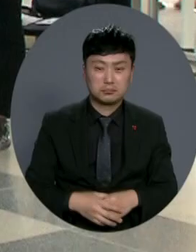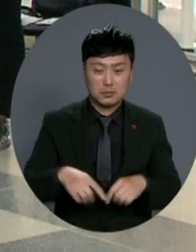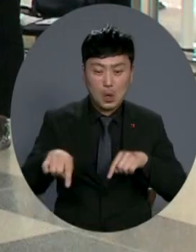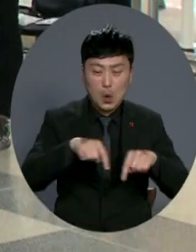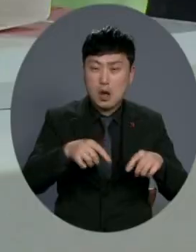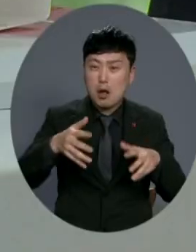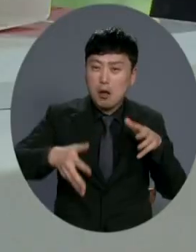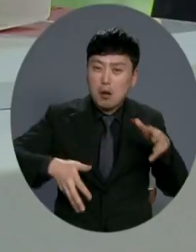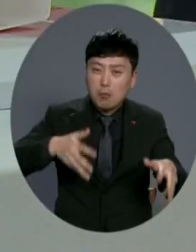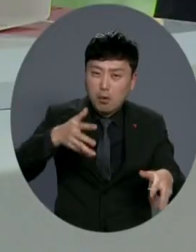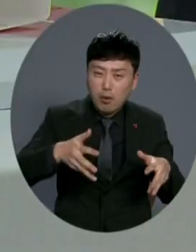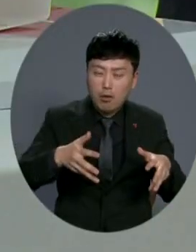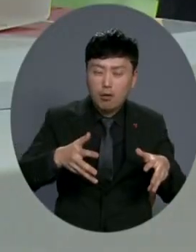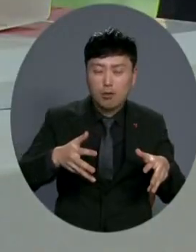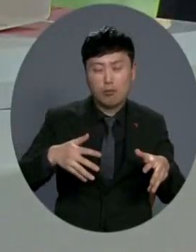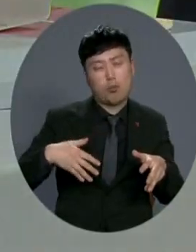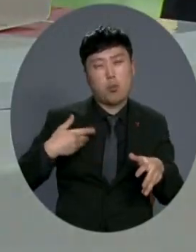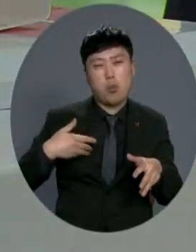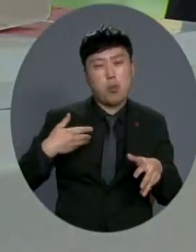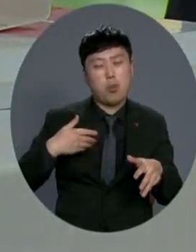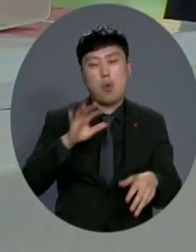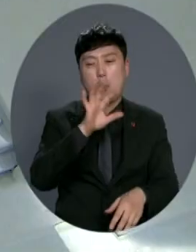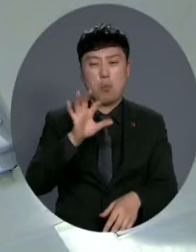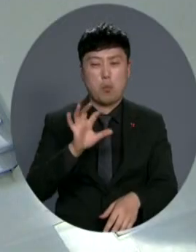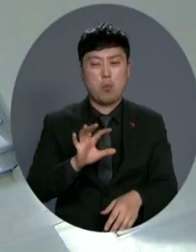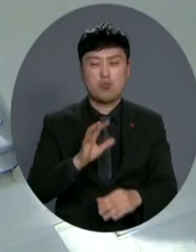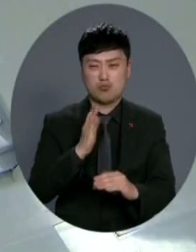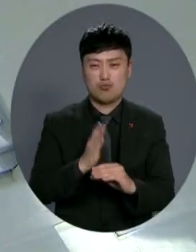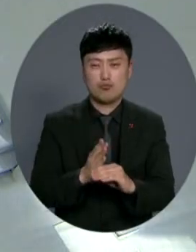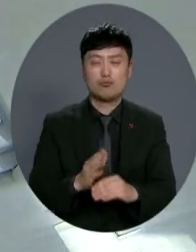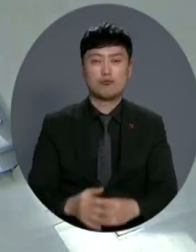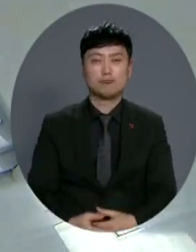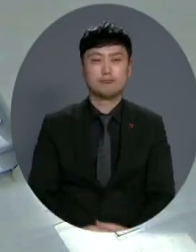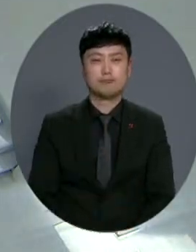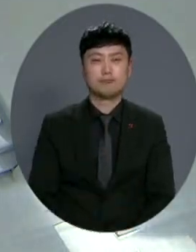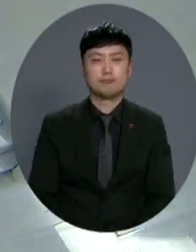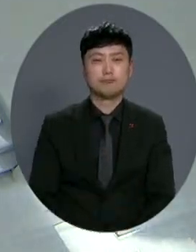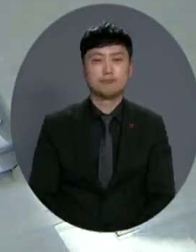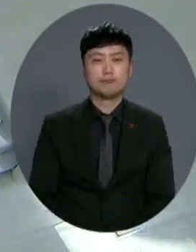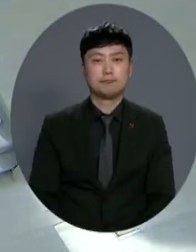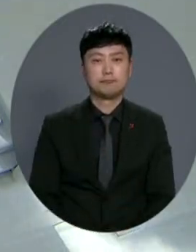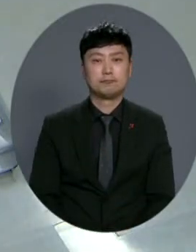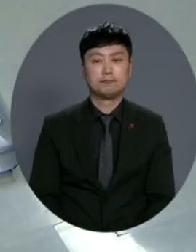불리한 깜까미 선거가 대풀이 되고 있습니다 MBC 뉴스 김서연입니다